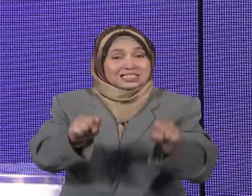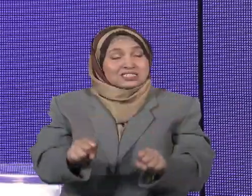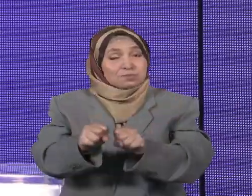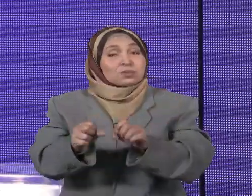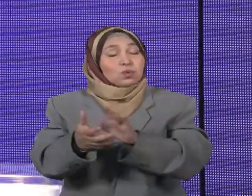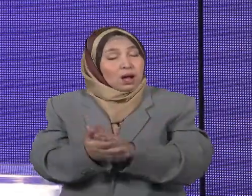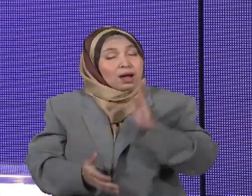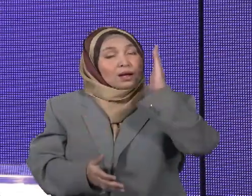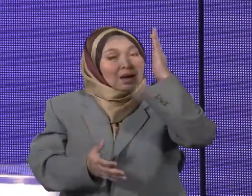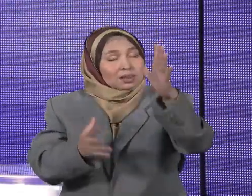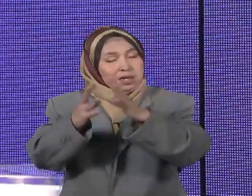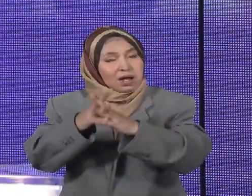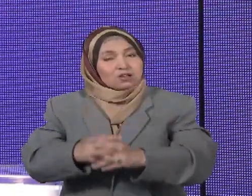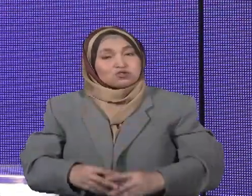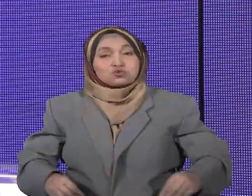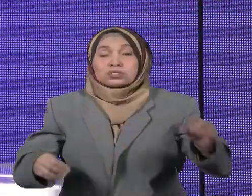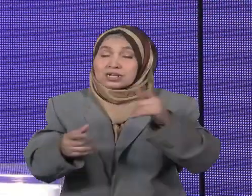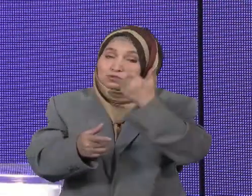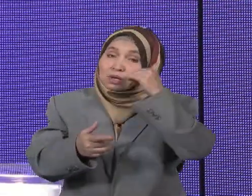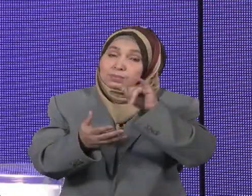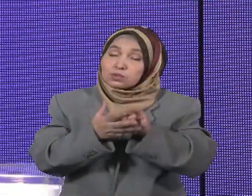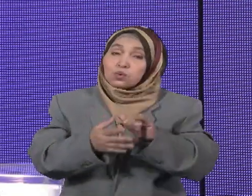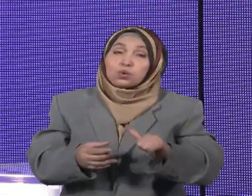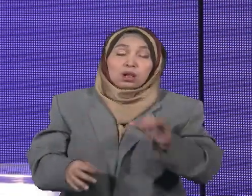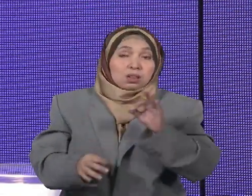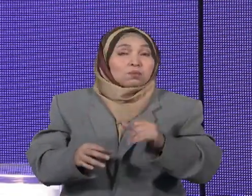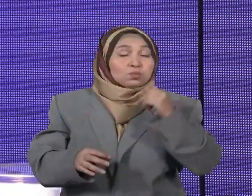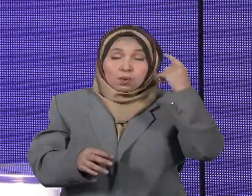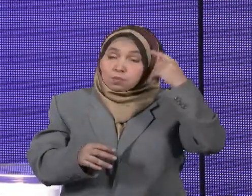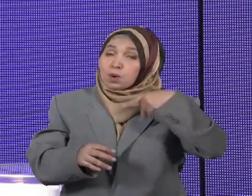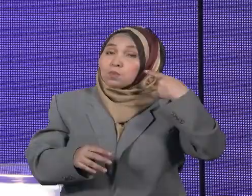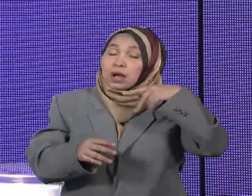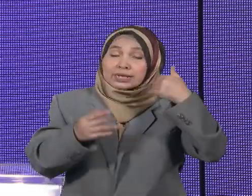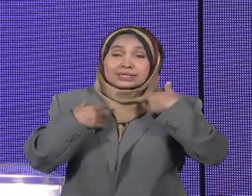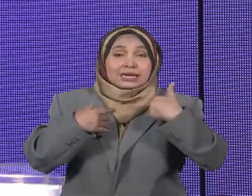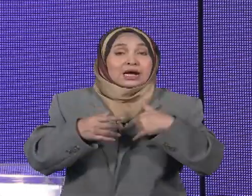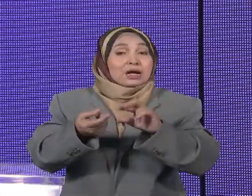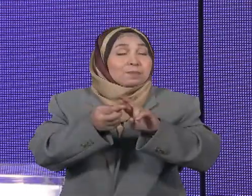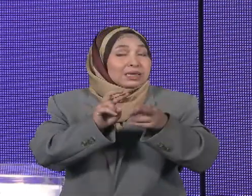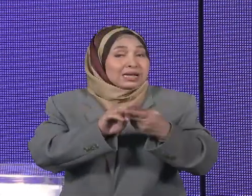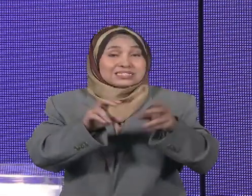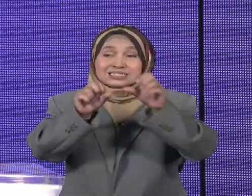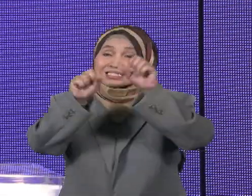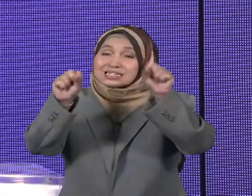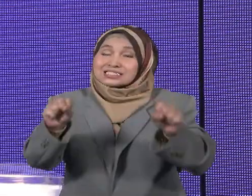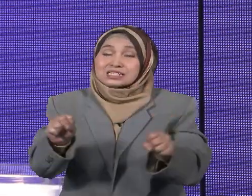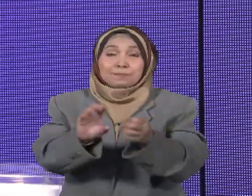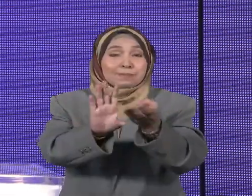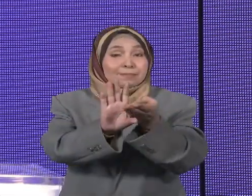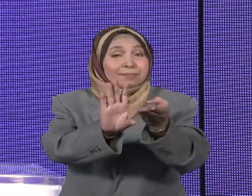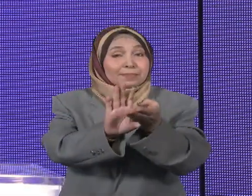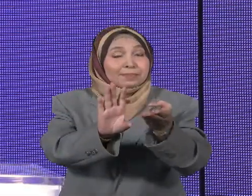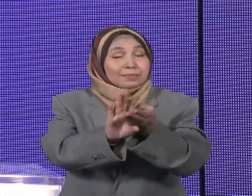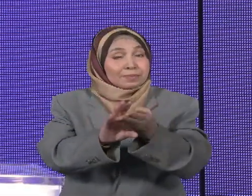akan dihancurkan. Dan itu sebabnya kalau tuan-tuan ada rakan-rakan ahli keluarga yang bekerja di sistem perbankan